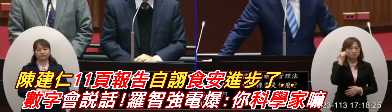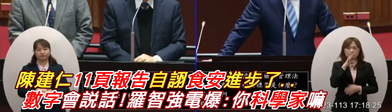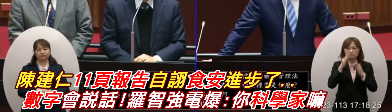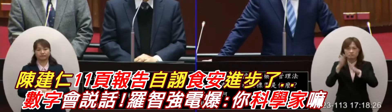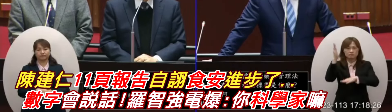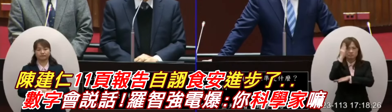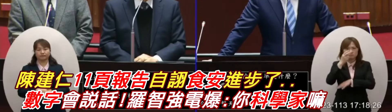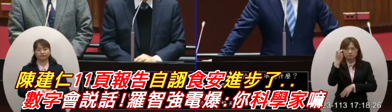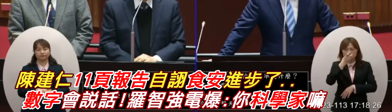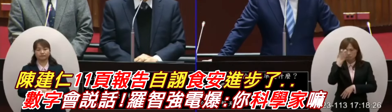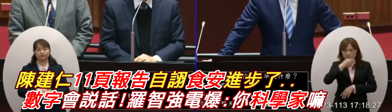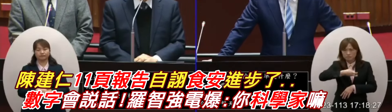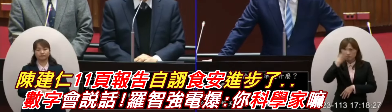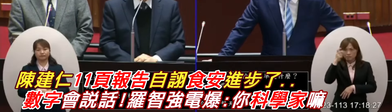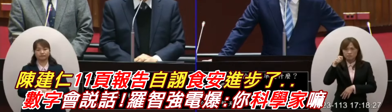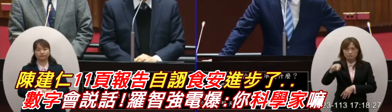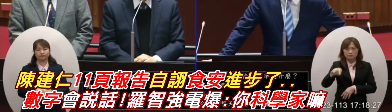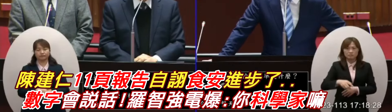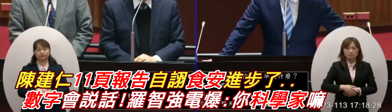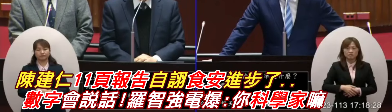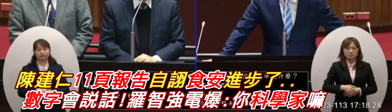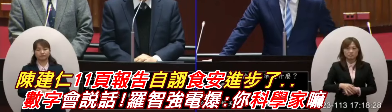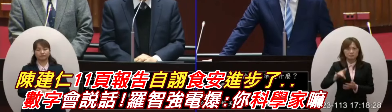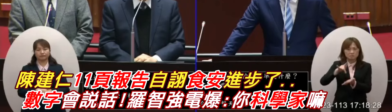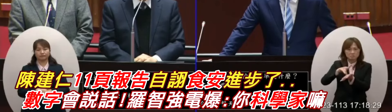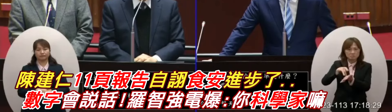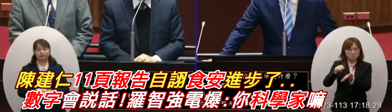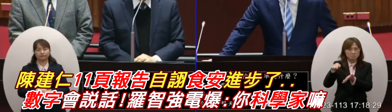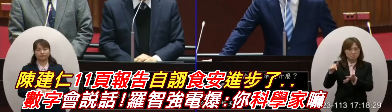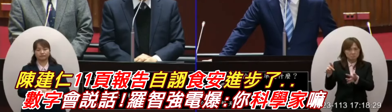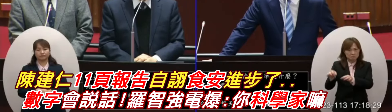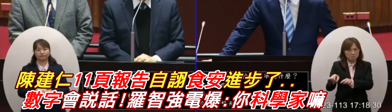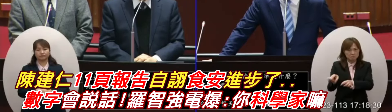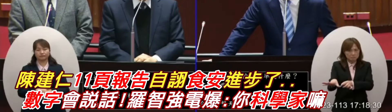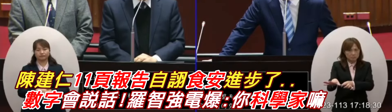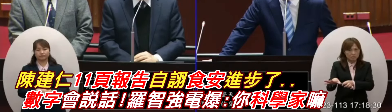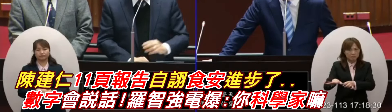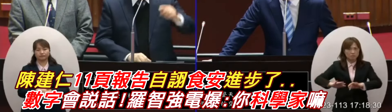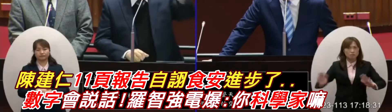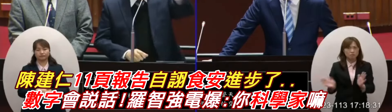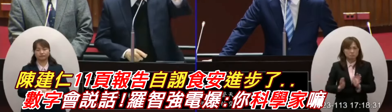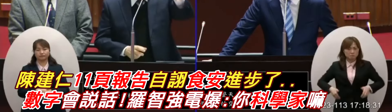出了今天非零检出的西布特罗不该那么快公布嘛？